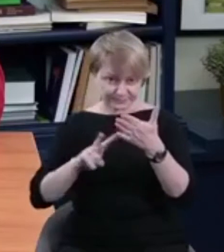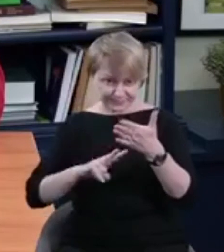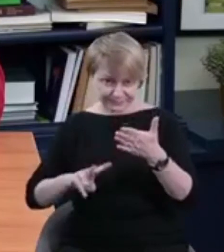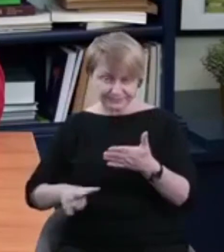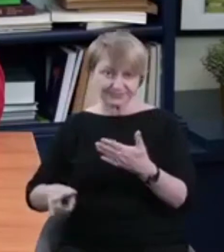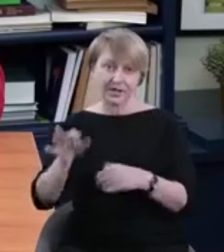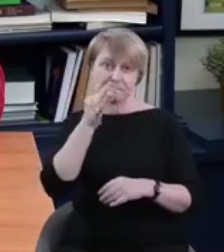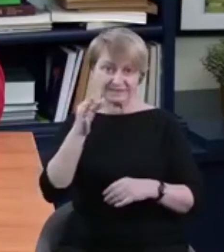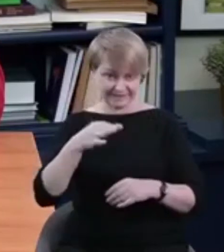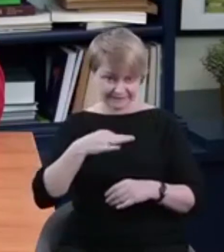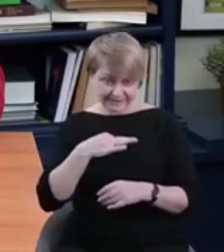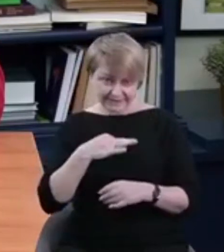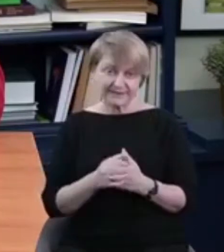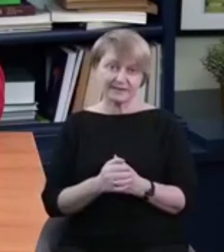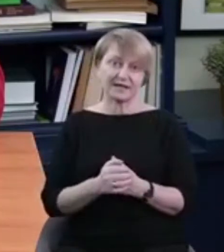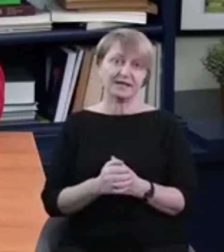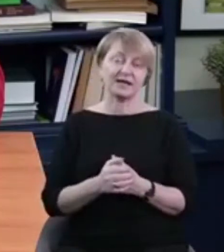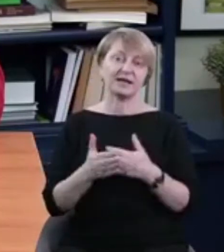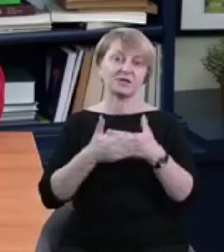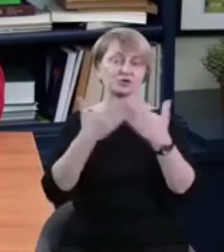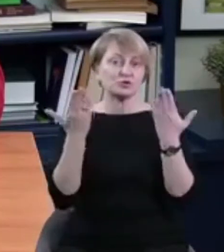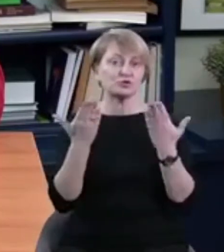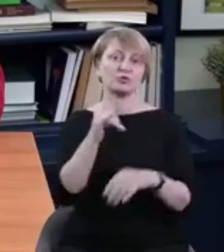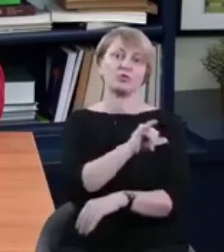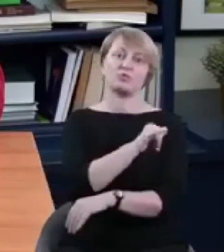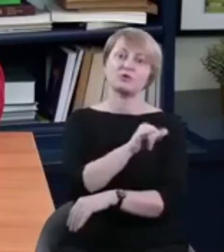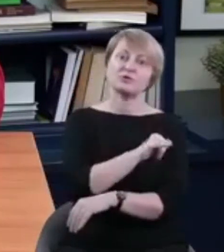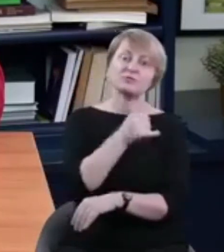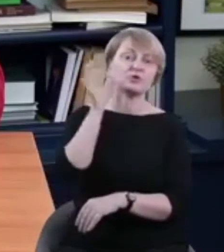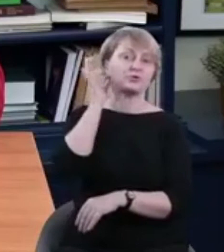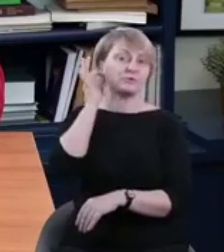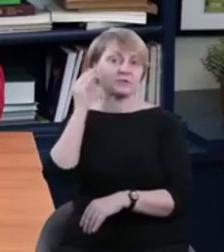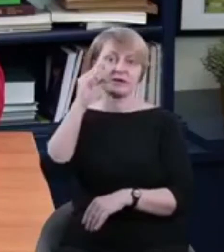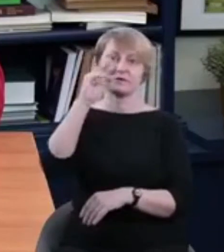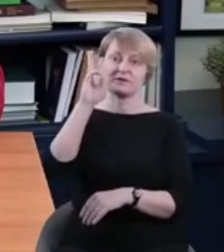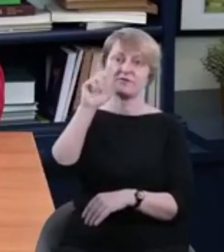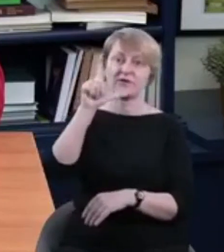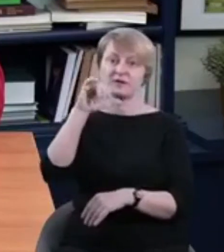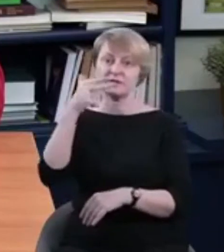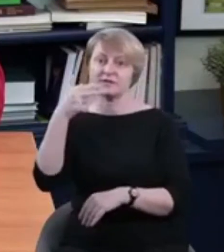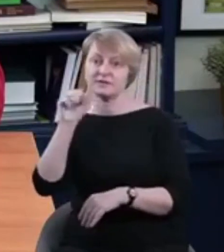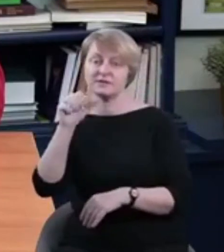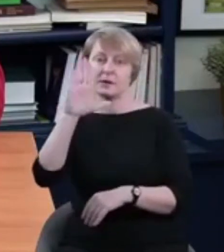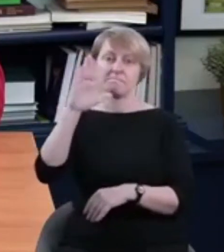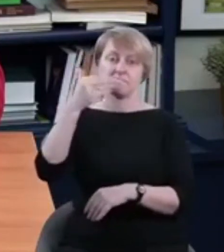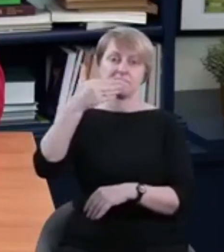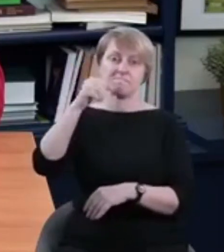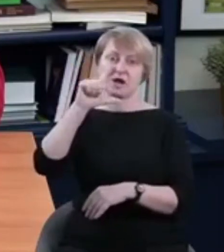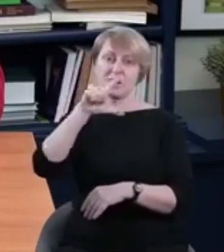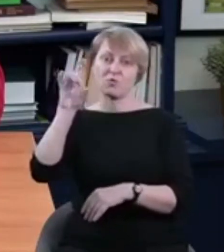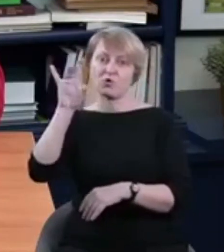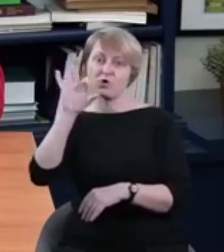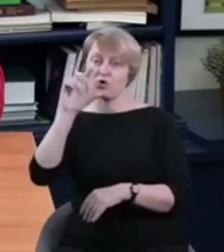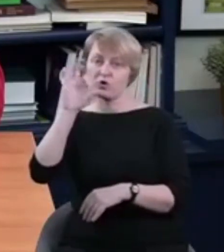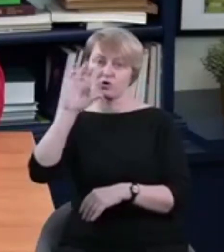dzień dobry pani nie pani rey nie oczywiście pani małgosi która zawsze z